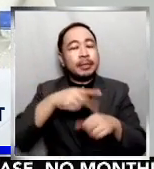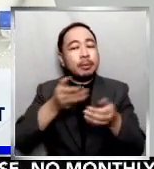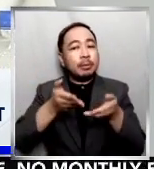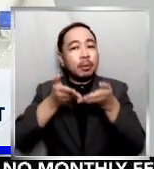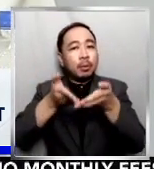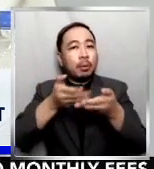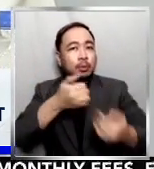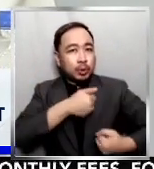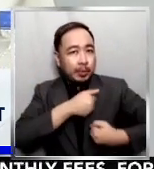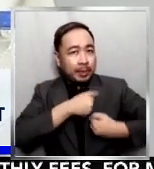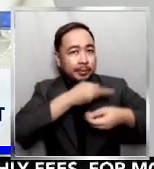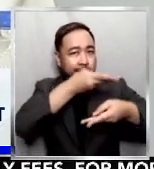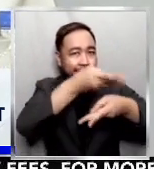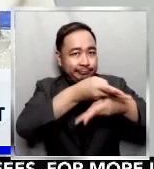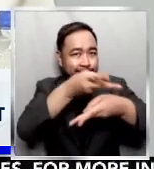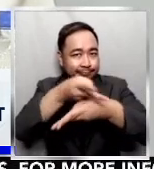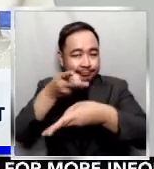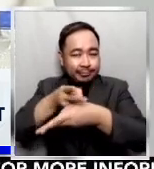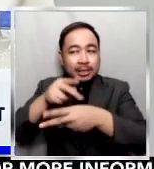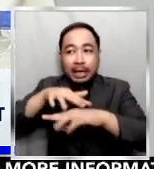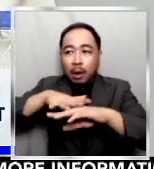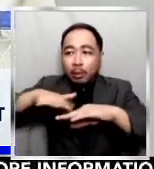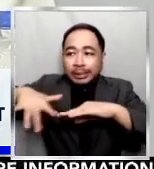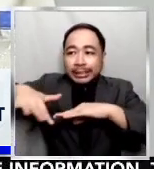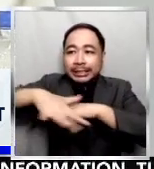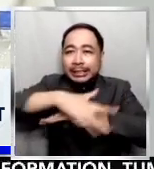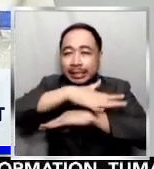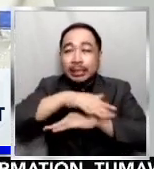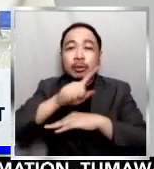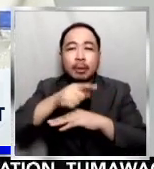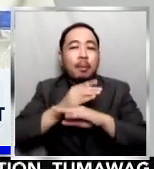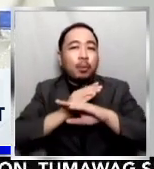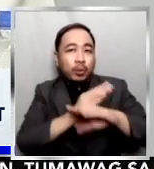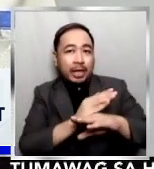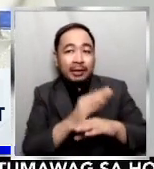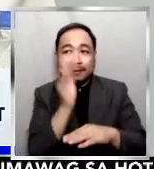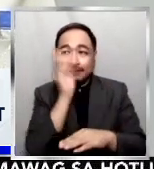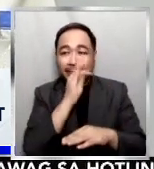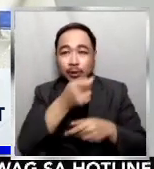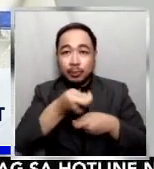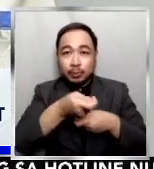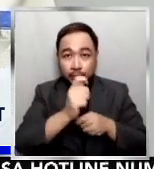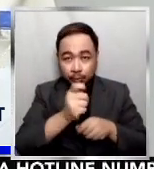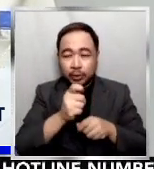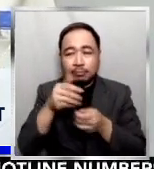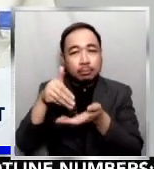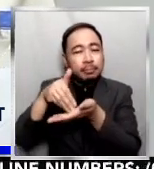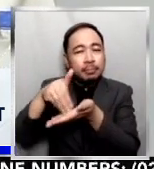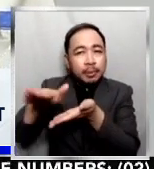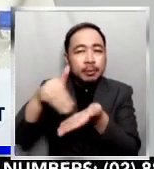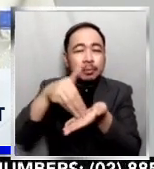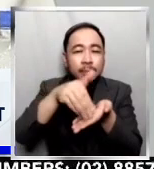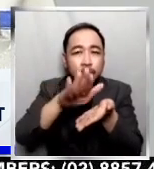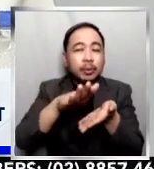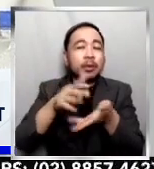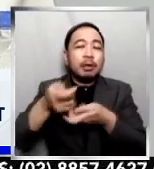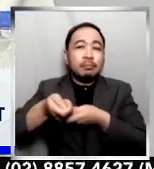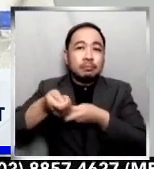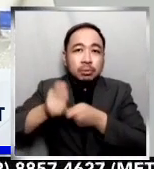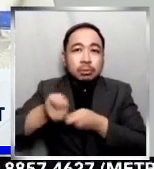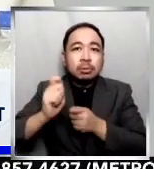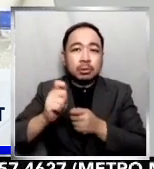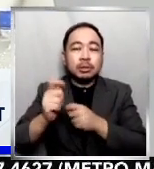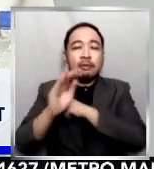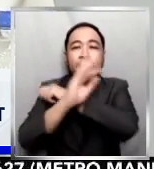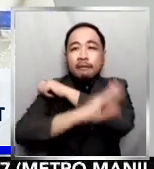karagatan at protektahan ang ating mga mangingisda at paalisin ang mga mangingisdang mga dayuhan na